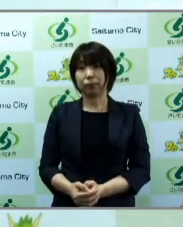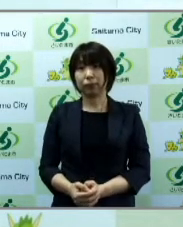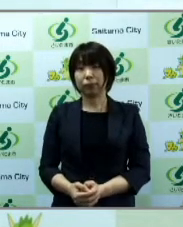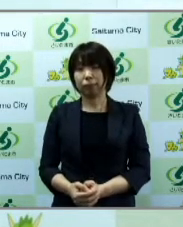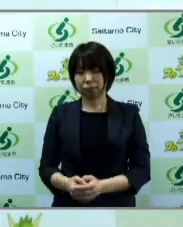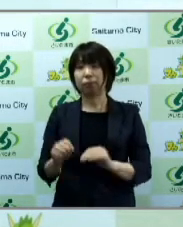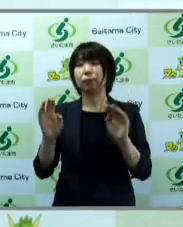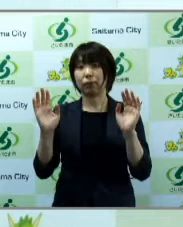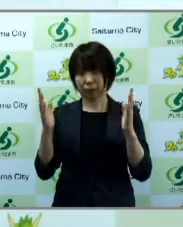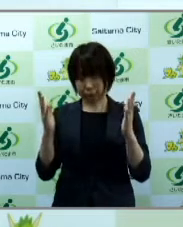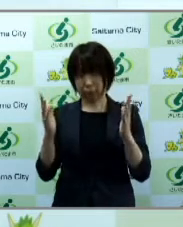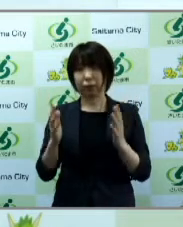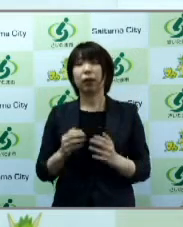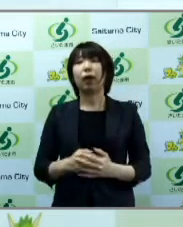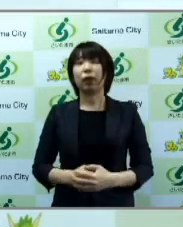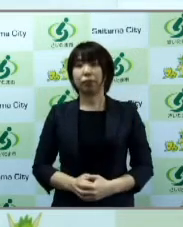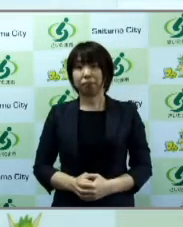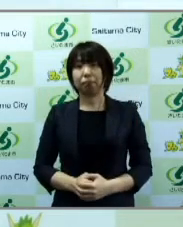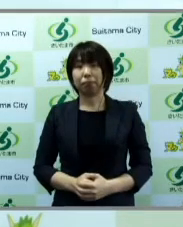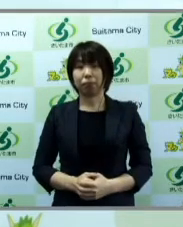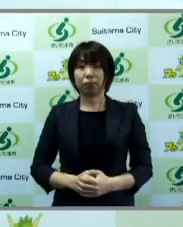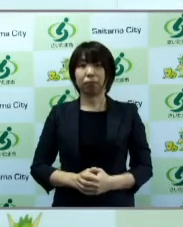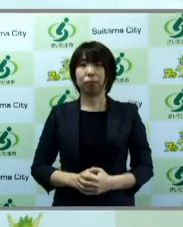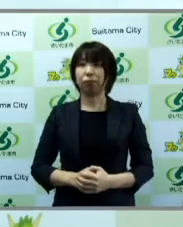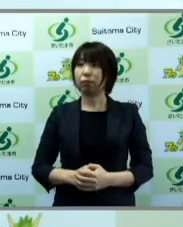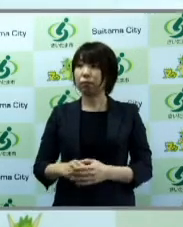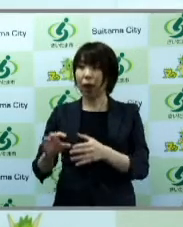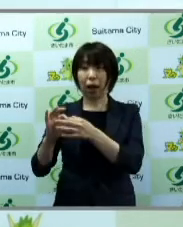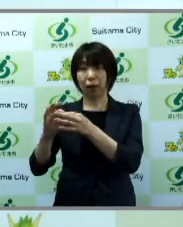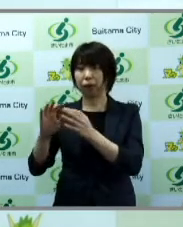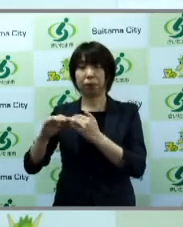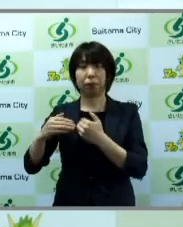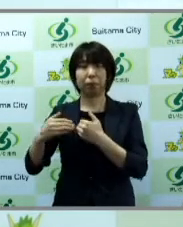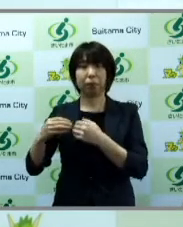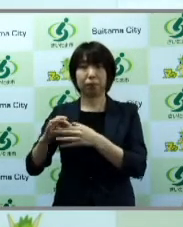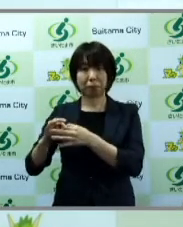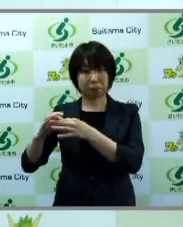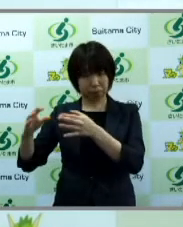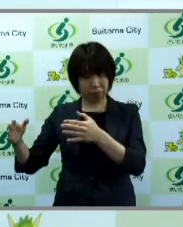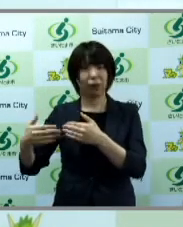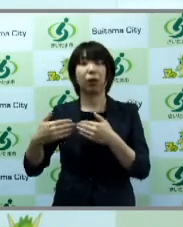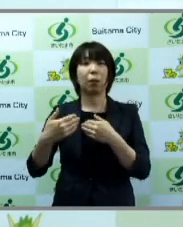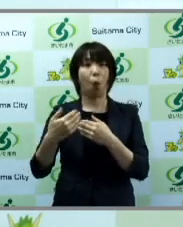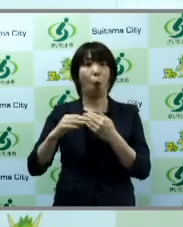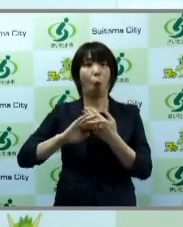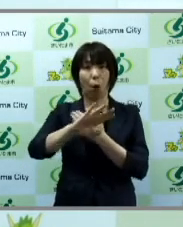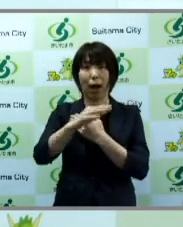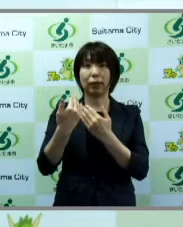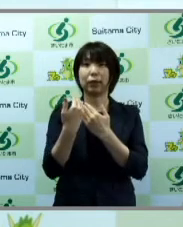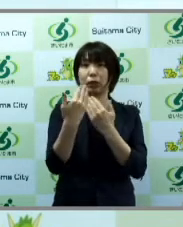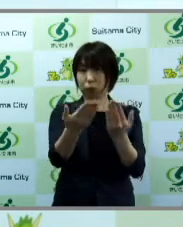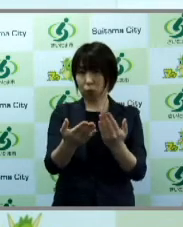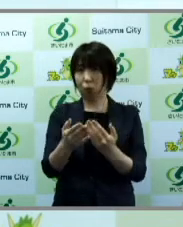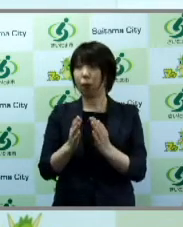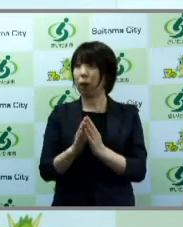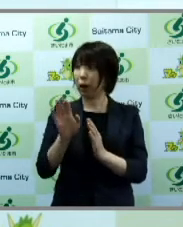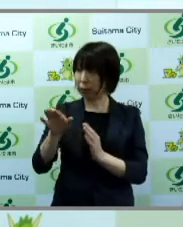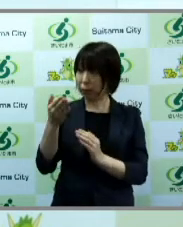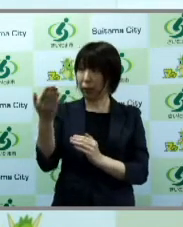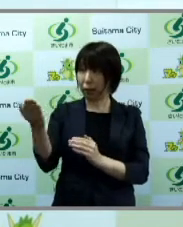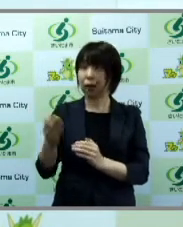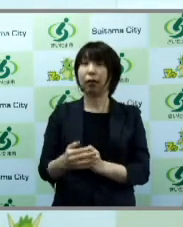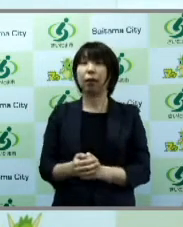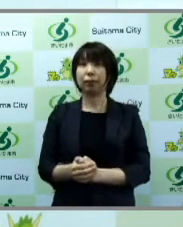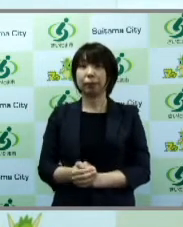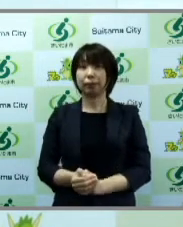ないようなので、その他に質問がある方はお願いしたいんですが、ちょっと時間がないので1人か2人でお願いしたいんですが、他に質問あればお